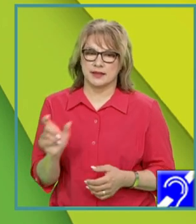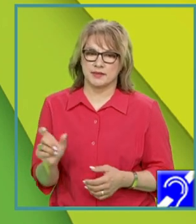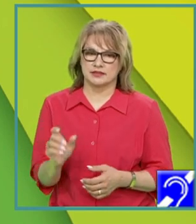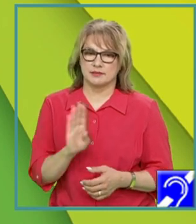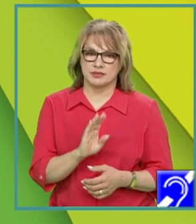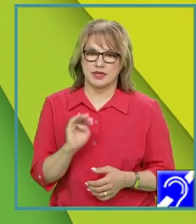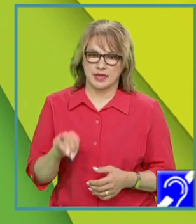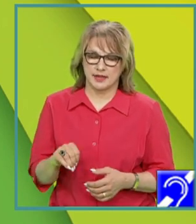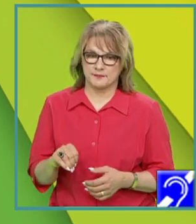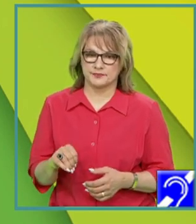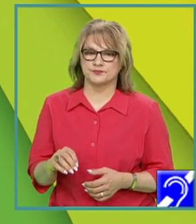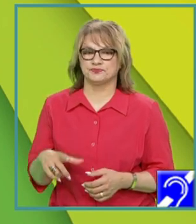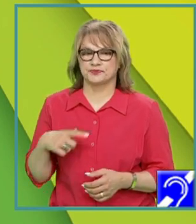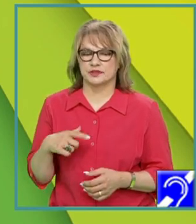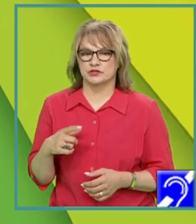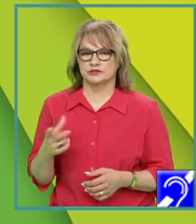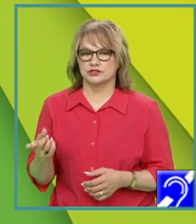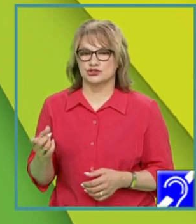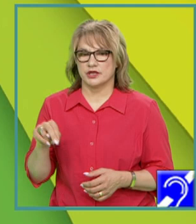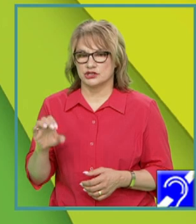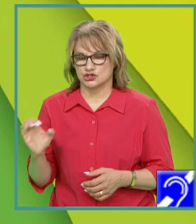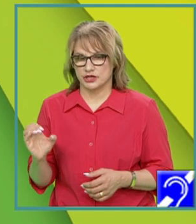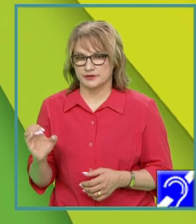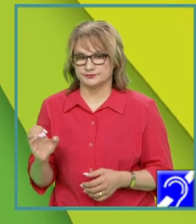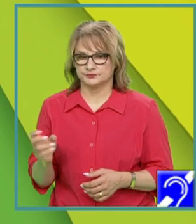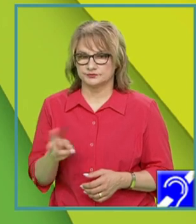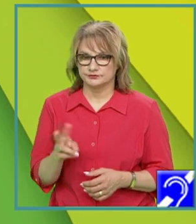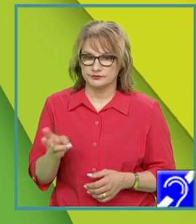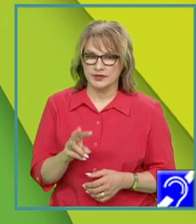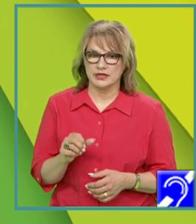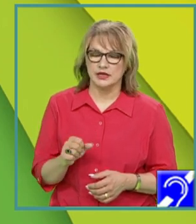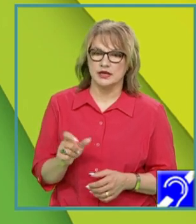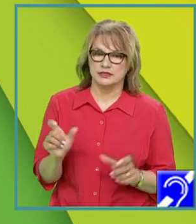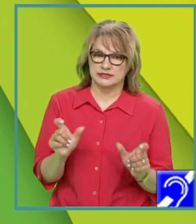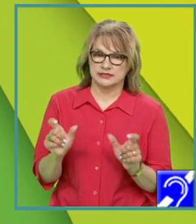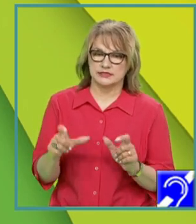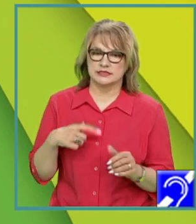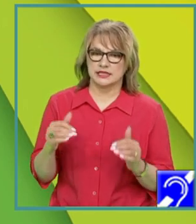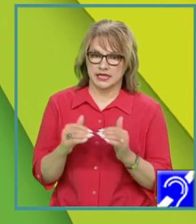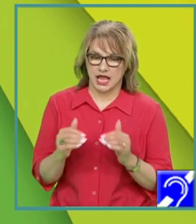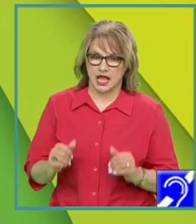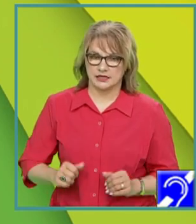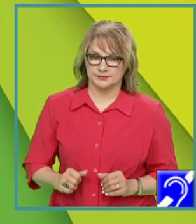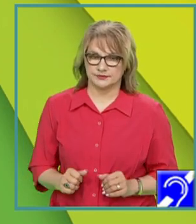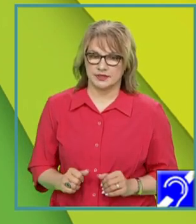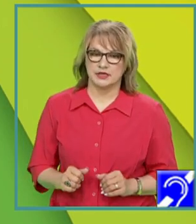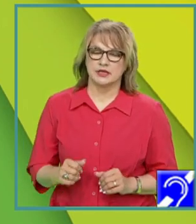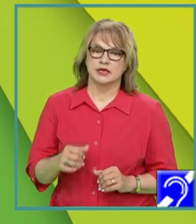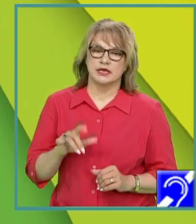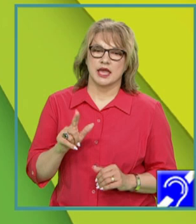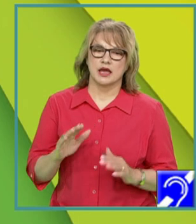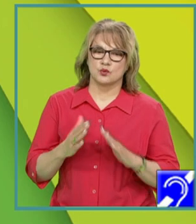bem și încep sunt egale iar